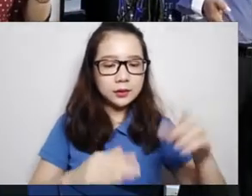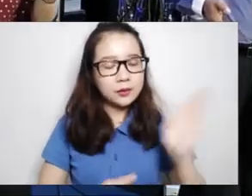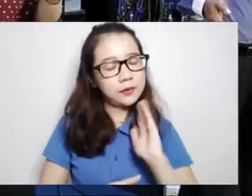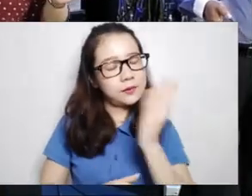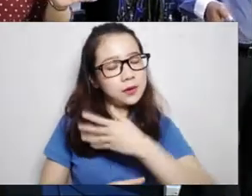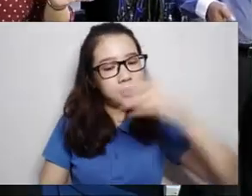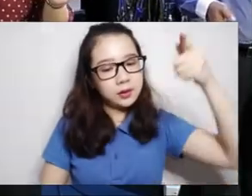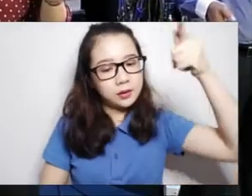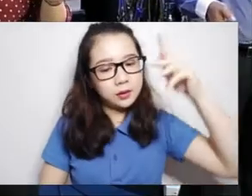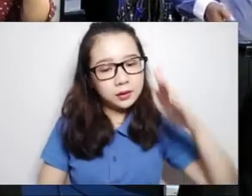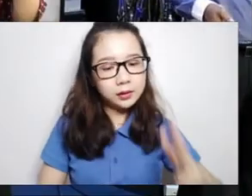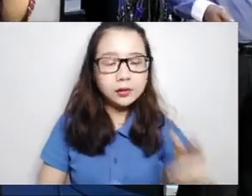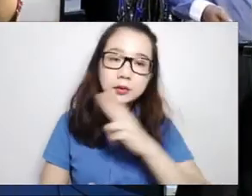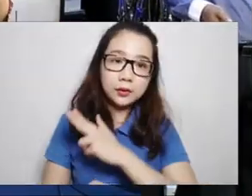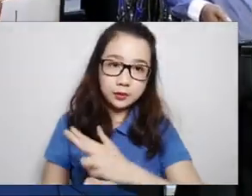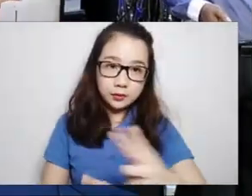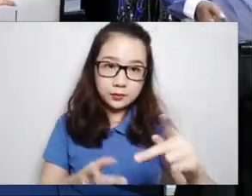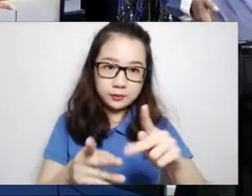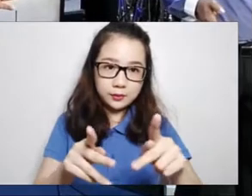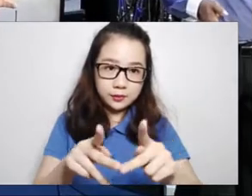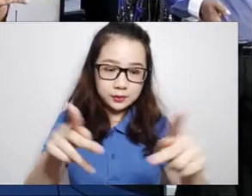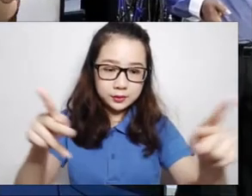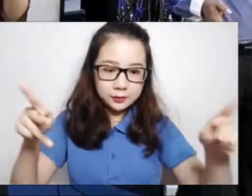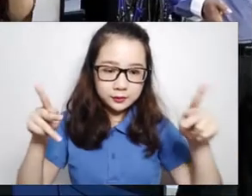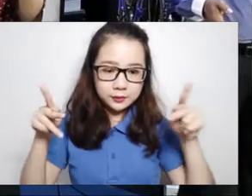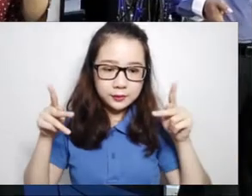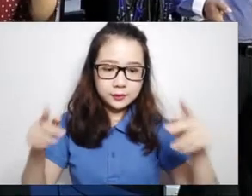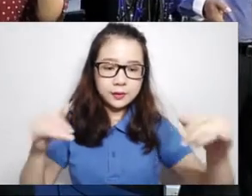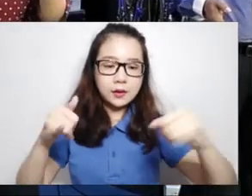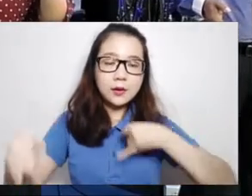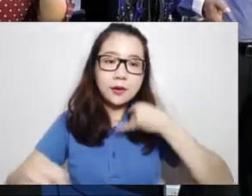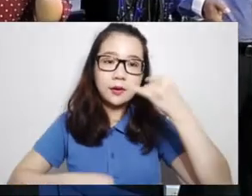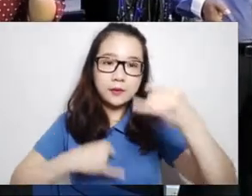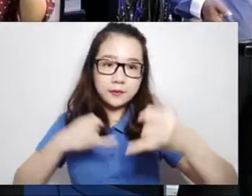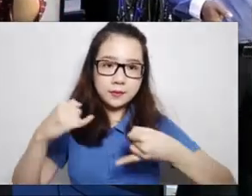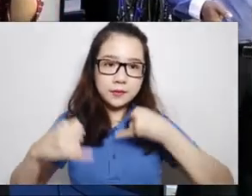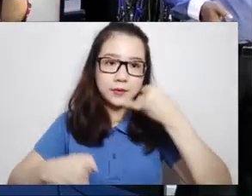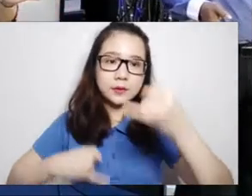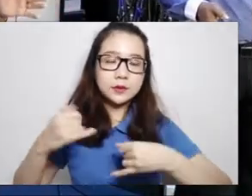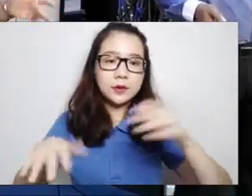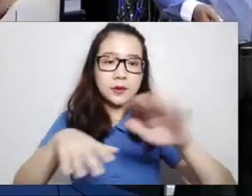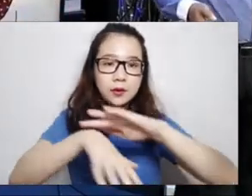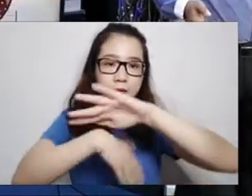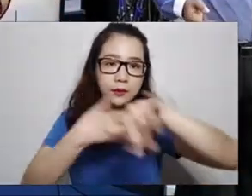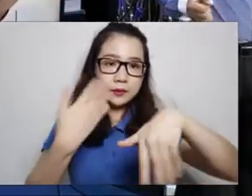Thank you.